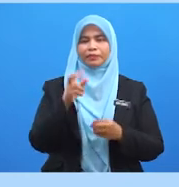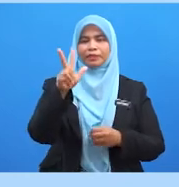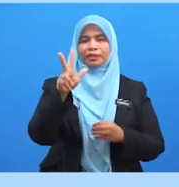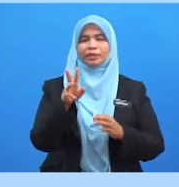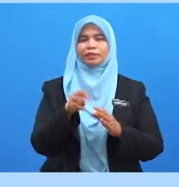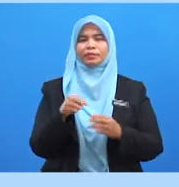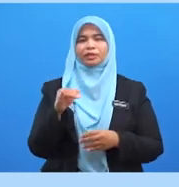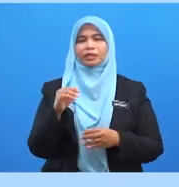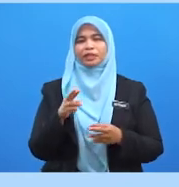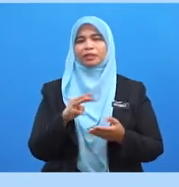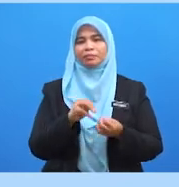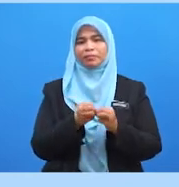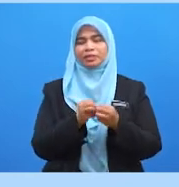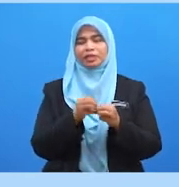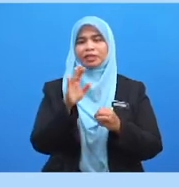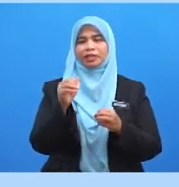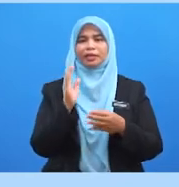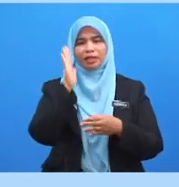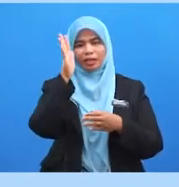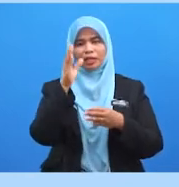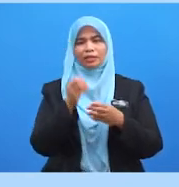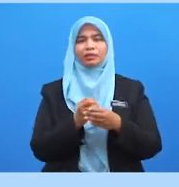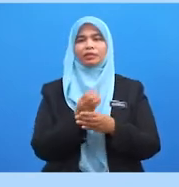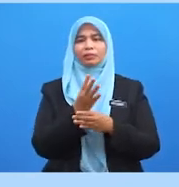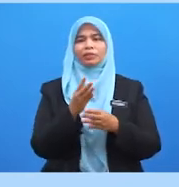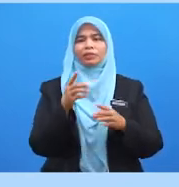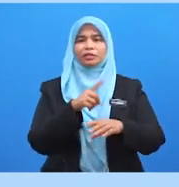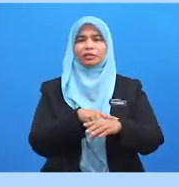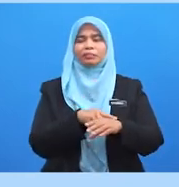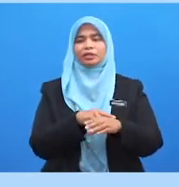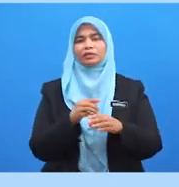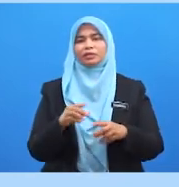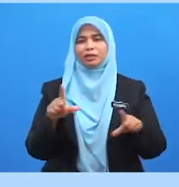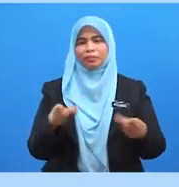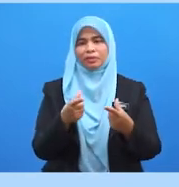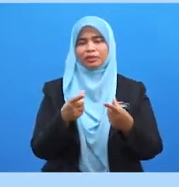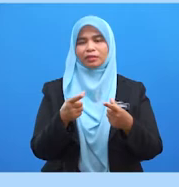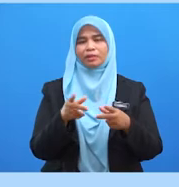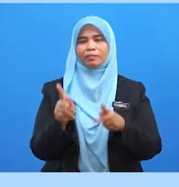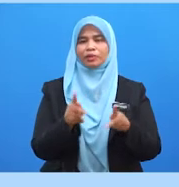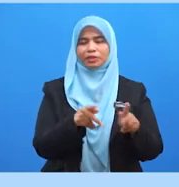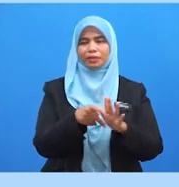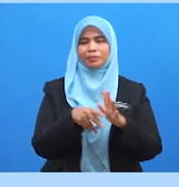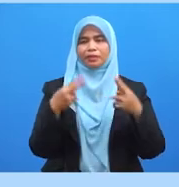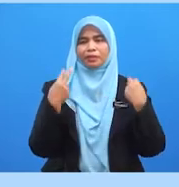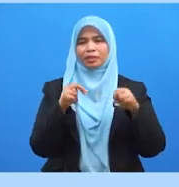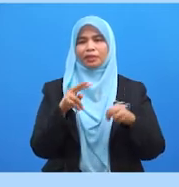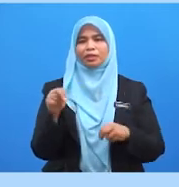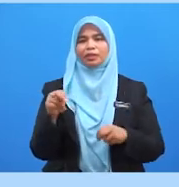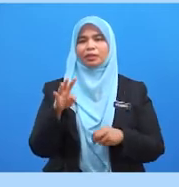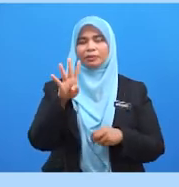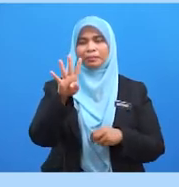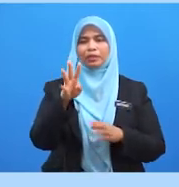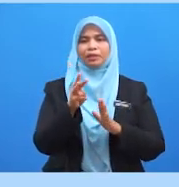ketiga, menjangka risiko dan masalah yang timbul semasa melaksanakan projek perniagaan. Dan